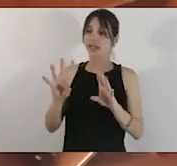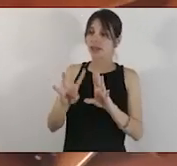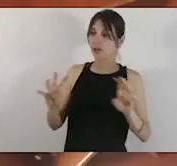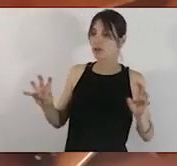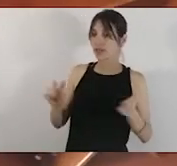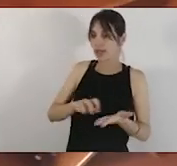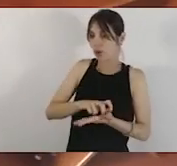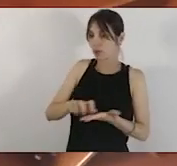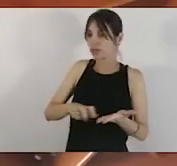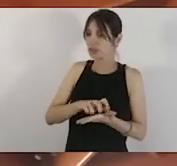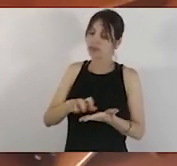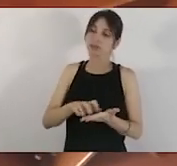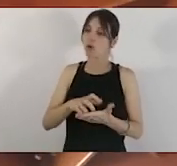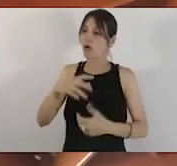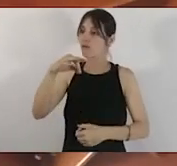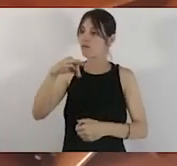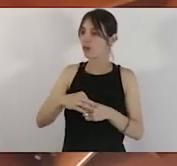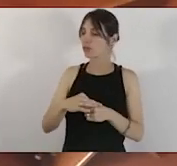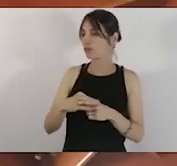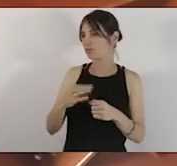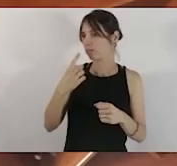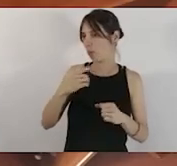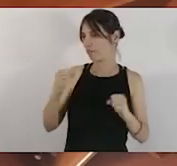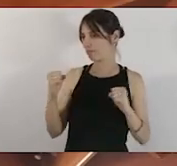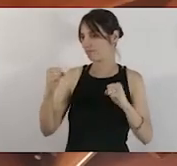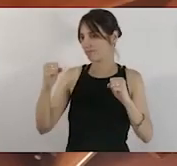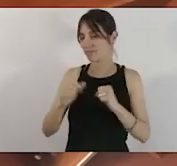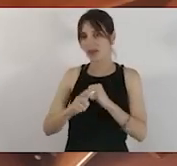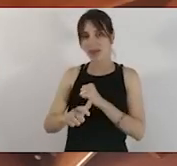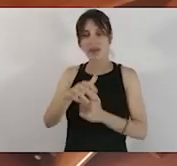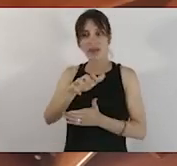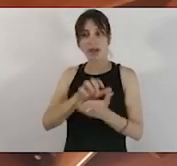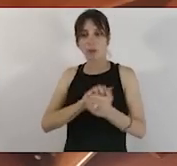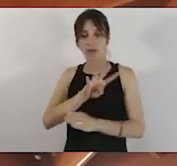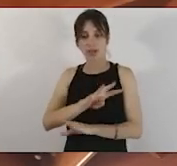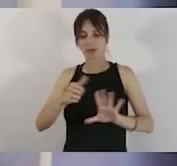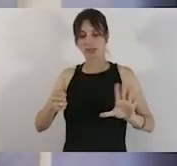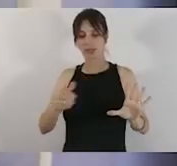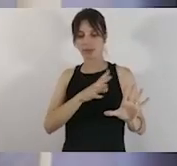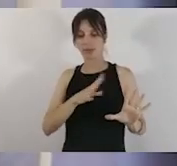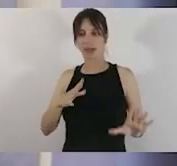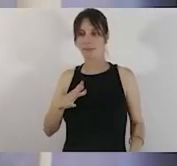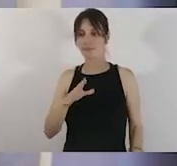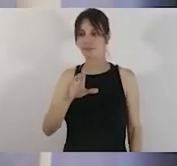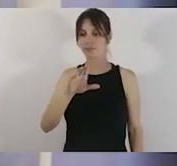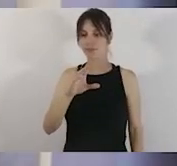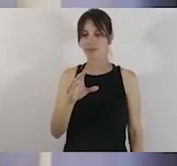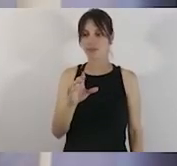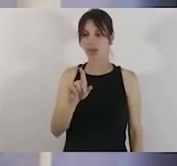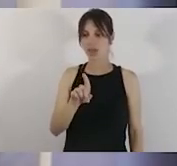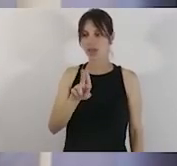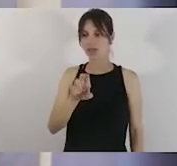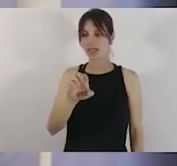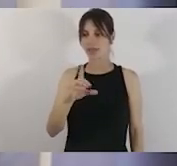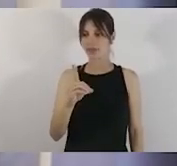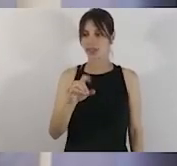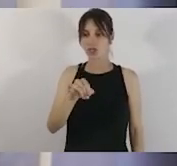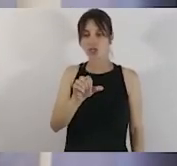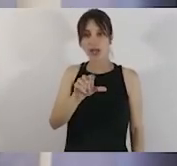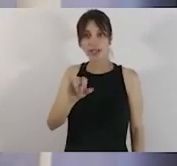d'arrondissement. Le rapport 46, Madame Guedjali. Oui, merci Madame la maire. Alors là, il